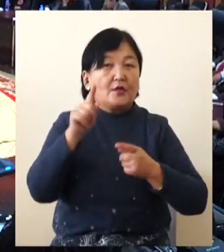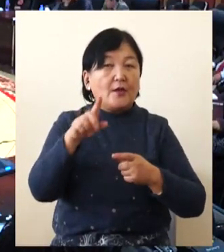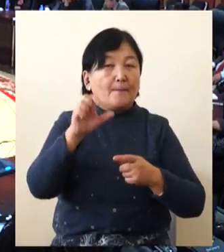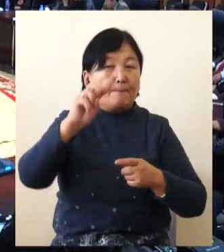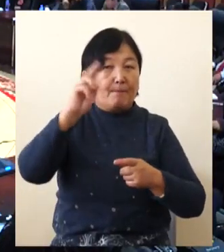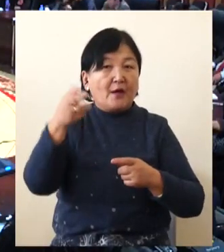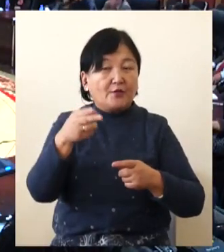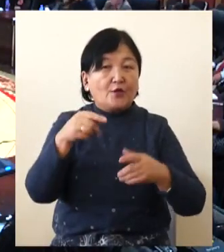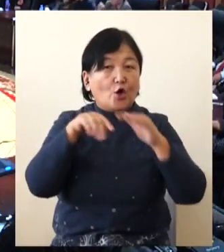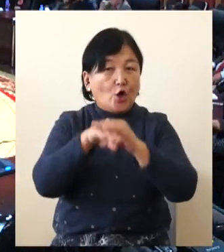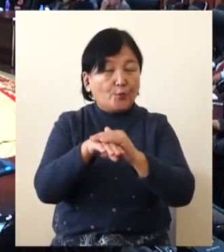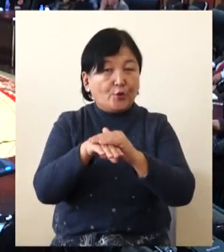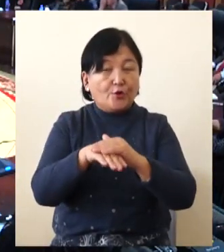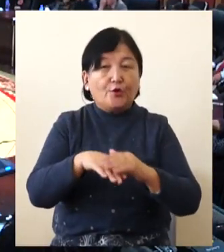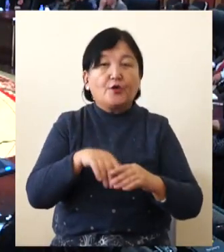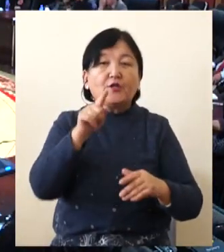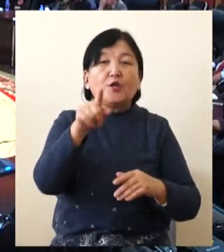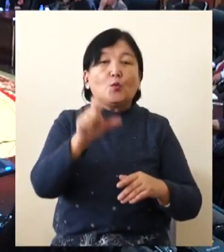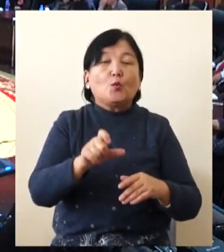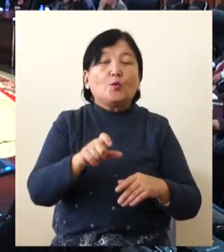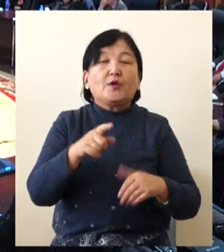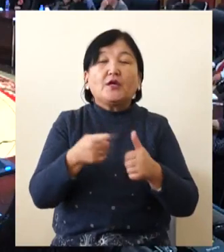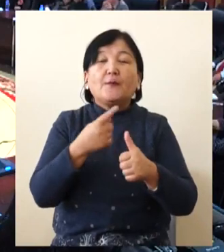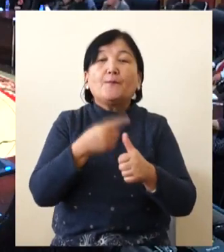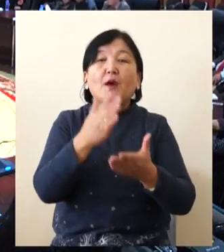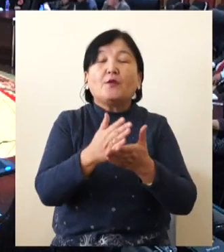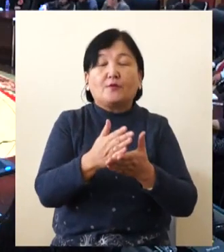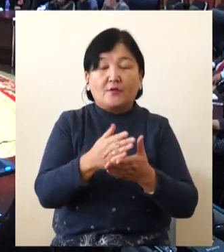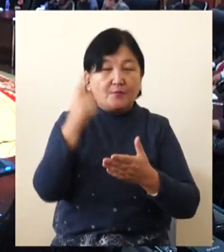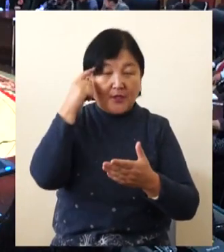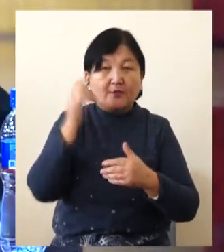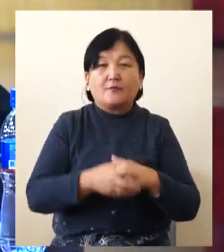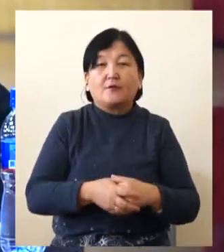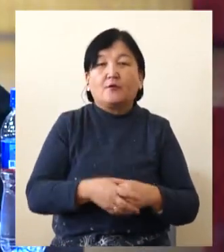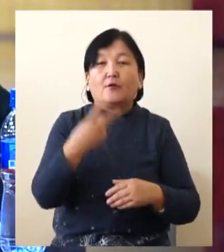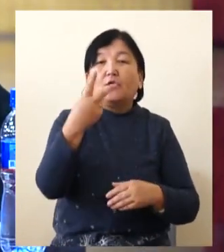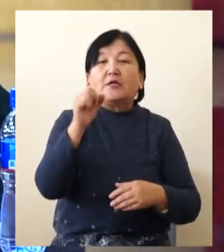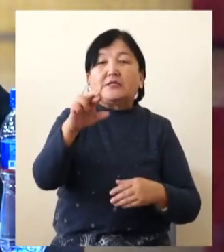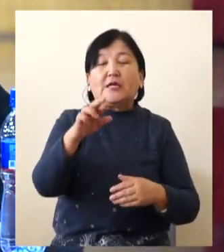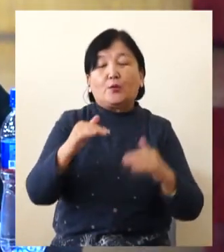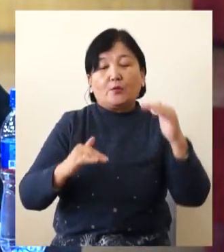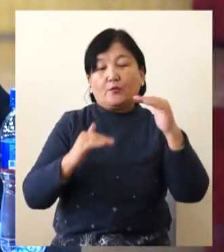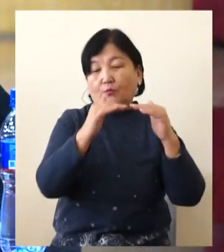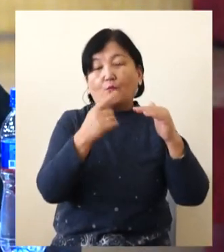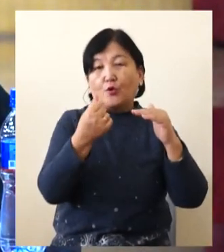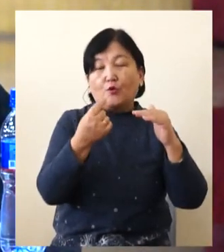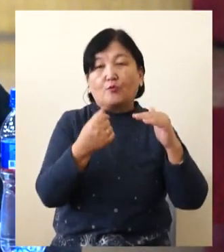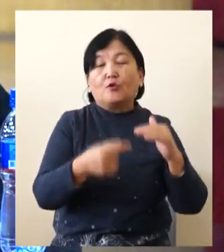хинбэ гэдгийг чинь алгоритмаар тооцсон байгаа байх. Энэ хүн цагтаа ямаа төлж ирсэн бол окей. 2 сая хүртэл өгдөг.